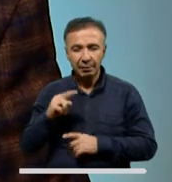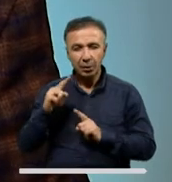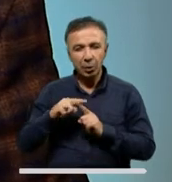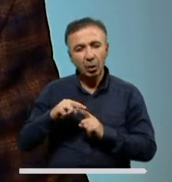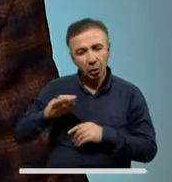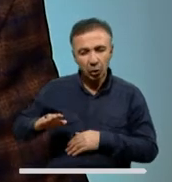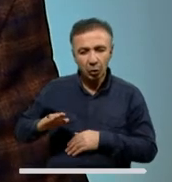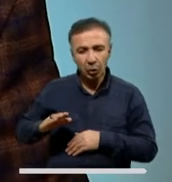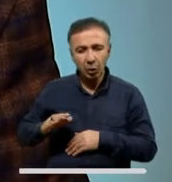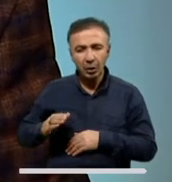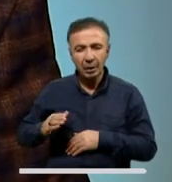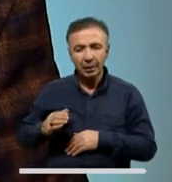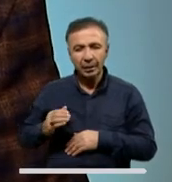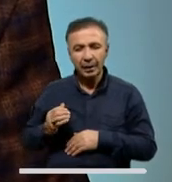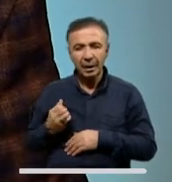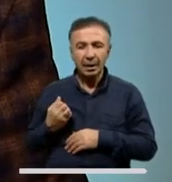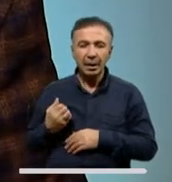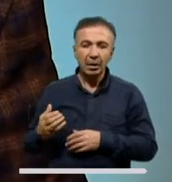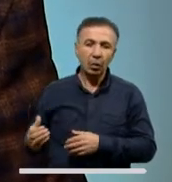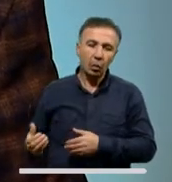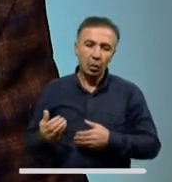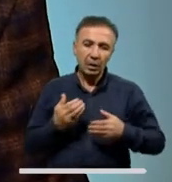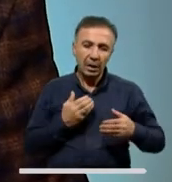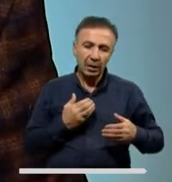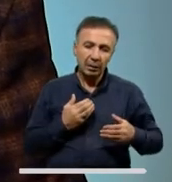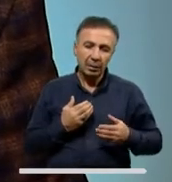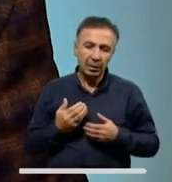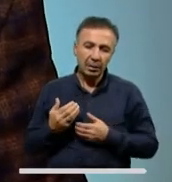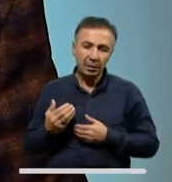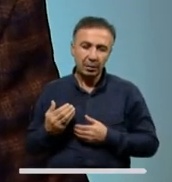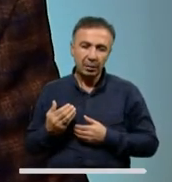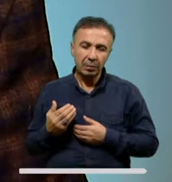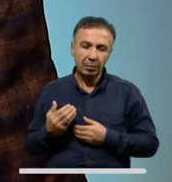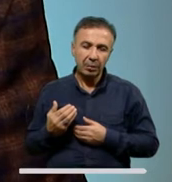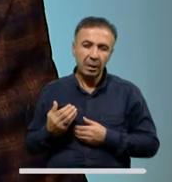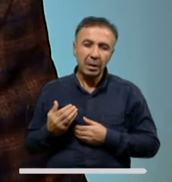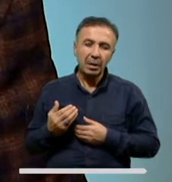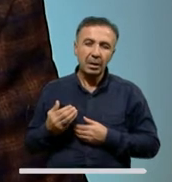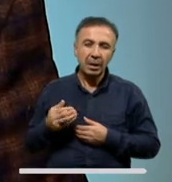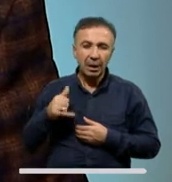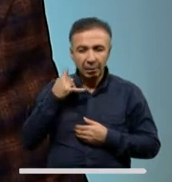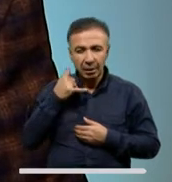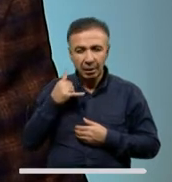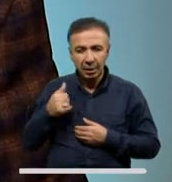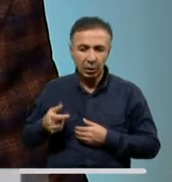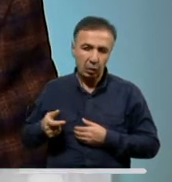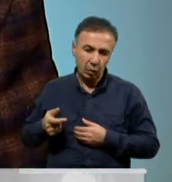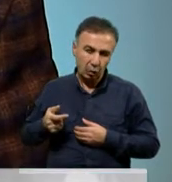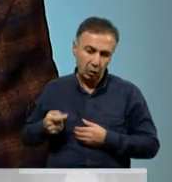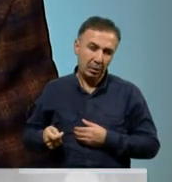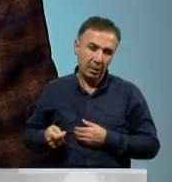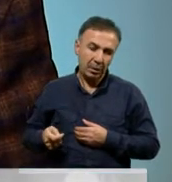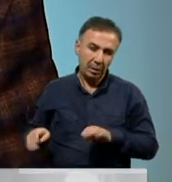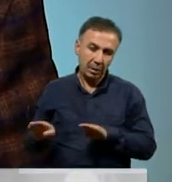kaldırmasına kıyasla ya Alır Efendim basar düğmeye cebine kor gibi şeyler söylüyorsa da onlara biz